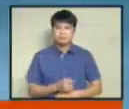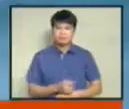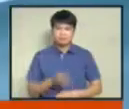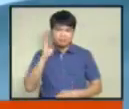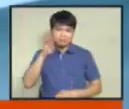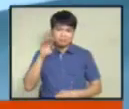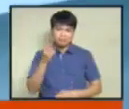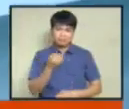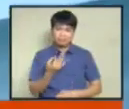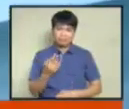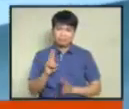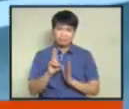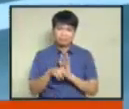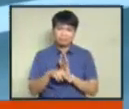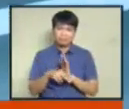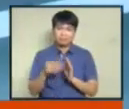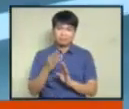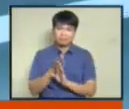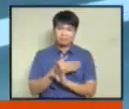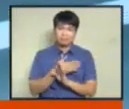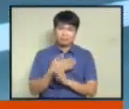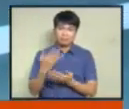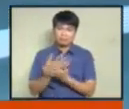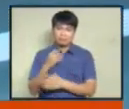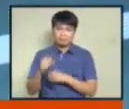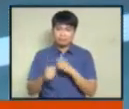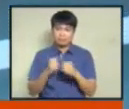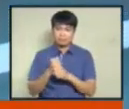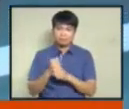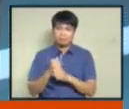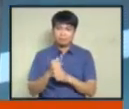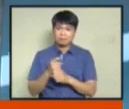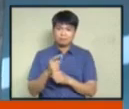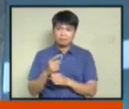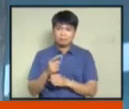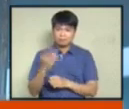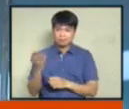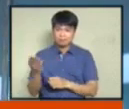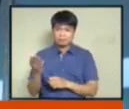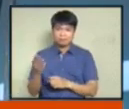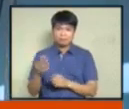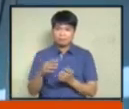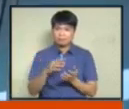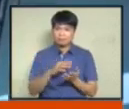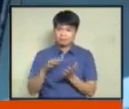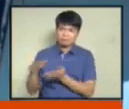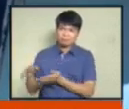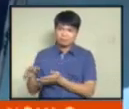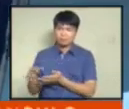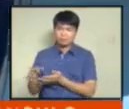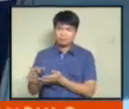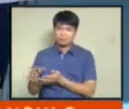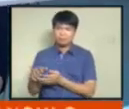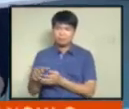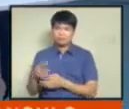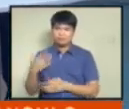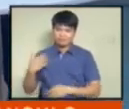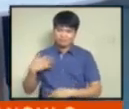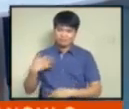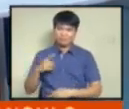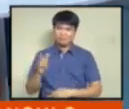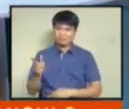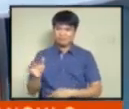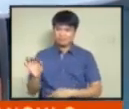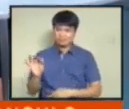Mga kapatid, ilang oras na lang bago ang bagong taon. Kaya naman, iwan na raw natin, Masi, ang pormahan na pang